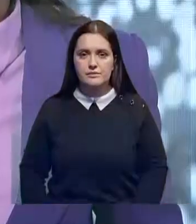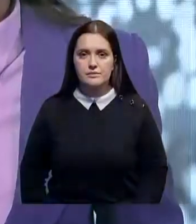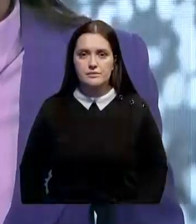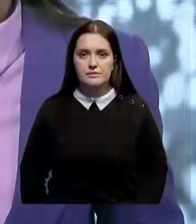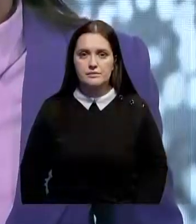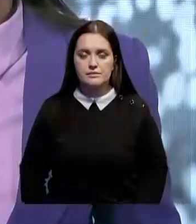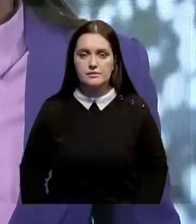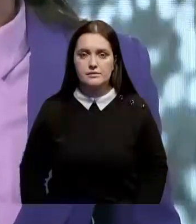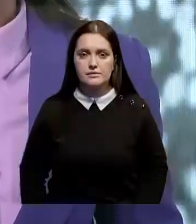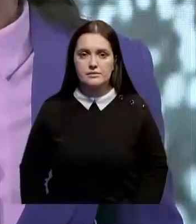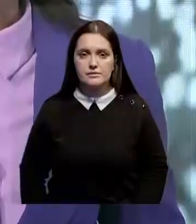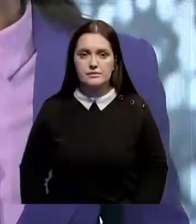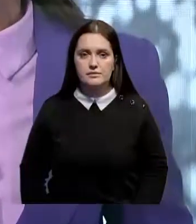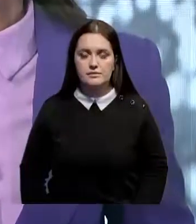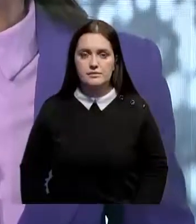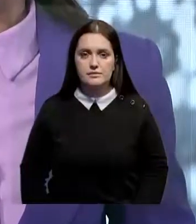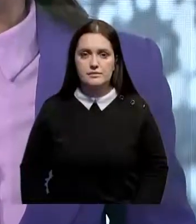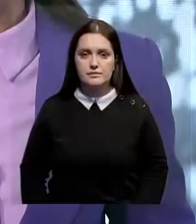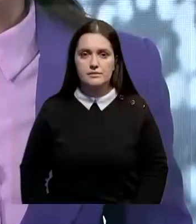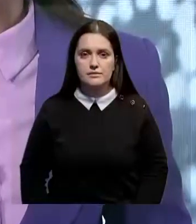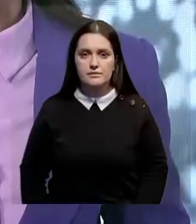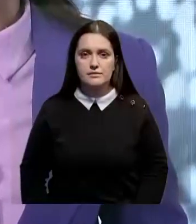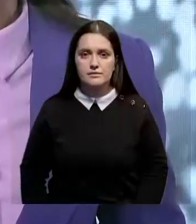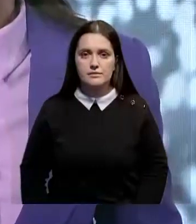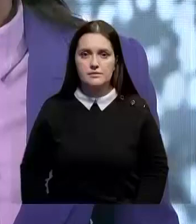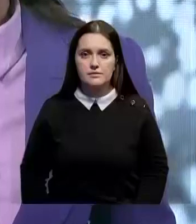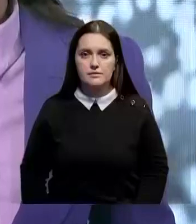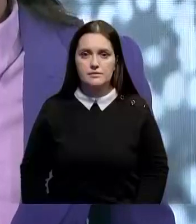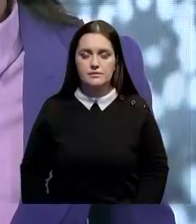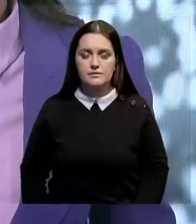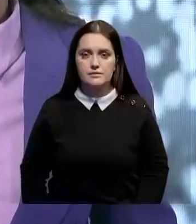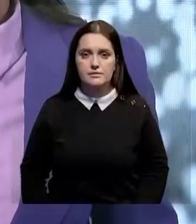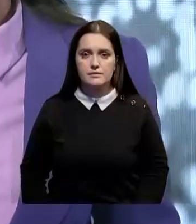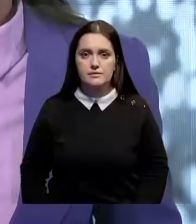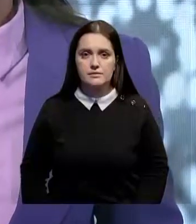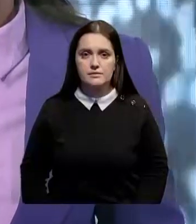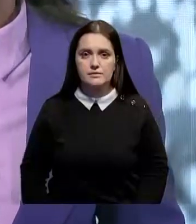Динара, на этом все. Завтра продолжим тему, я так понимаю. Спасибо большое за такой подробный